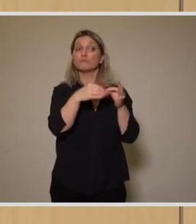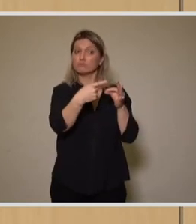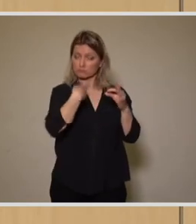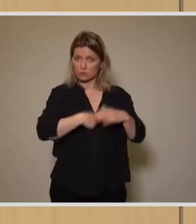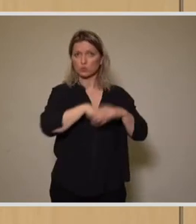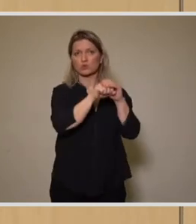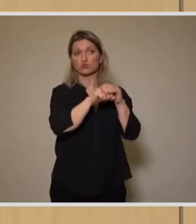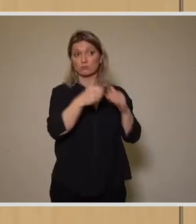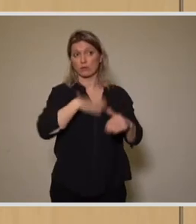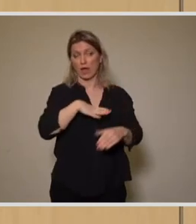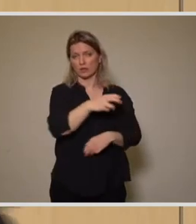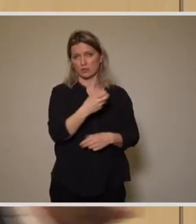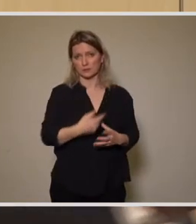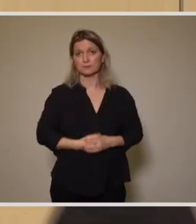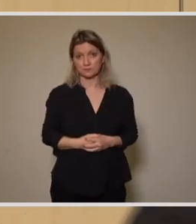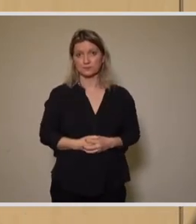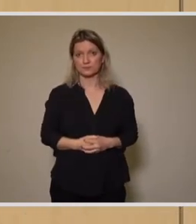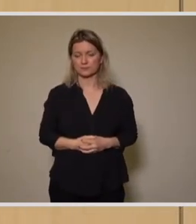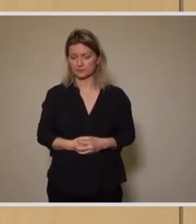Grüne Fraktion sehr gern. Vielen Dank.